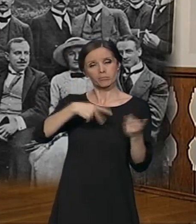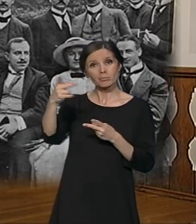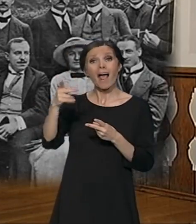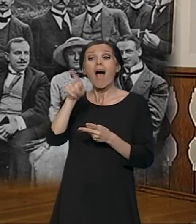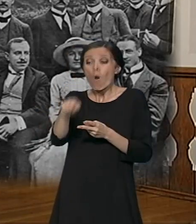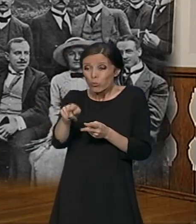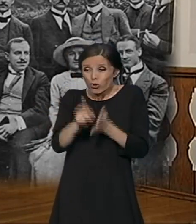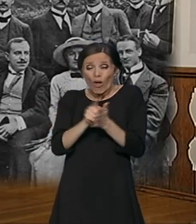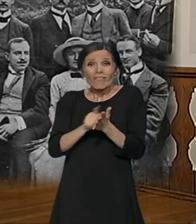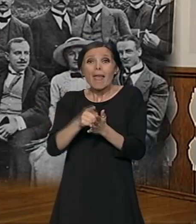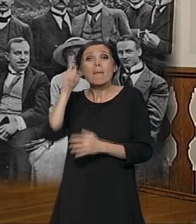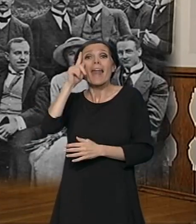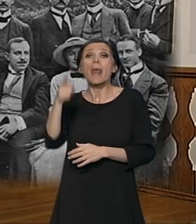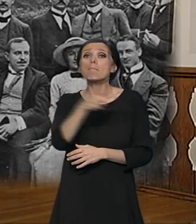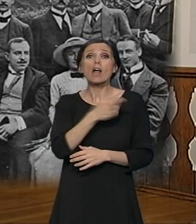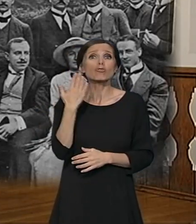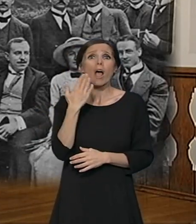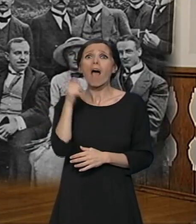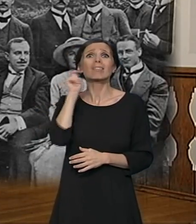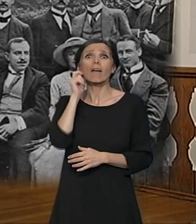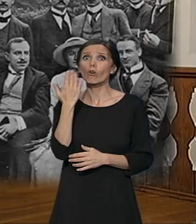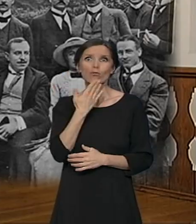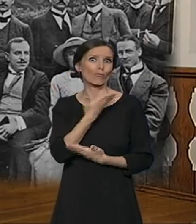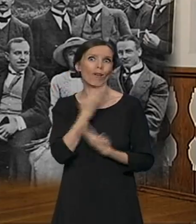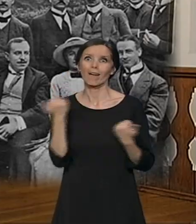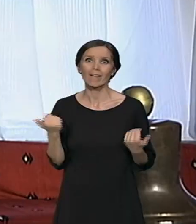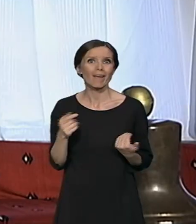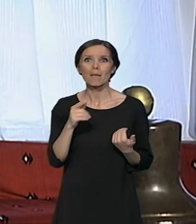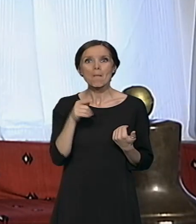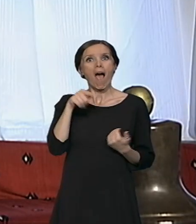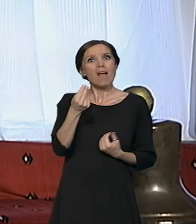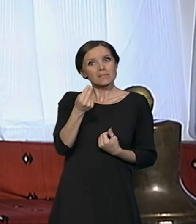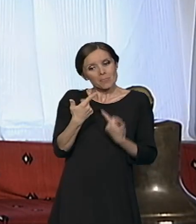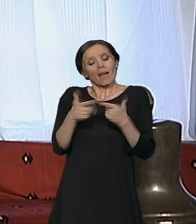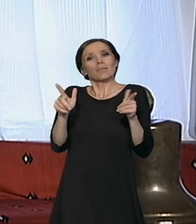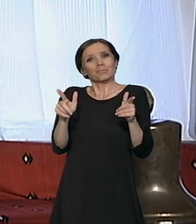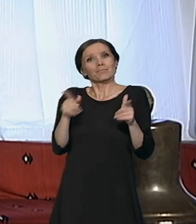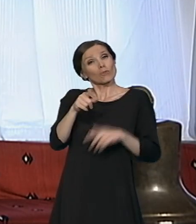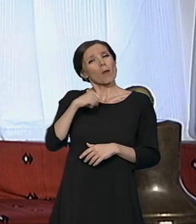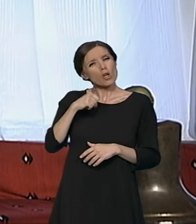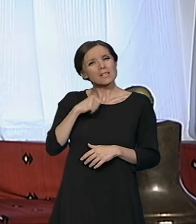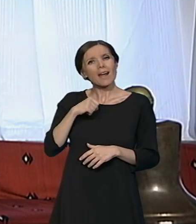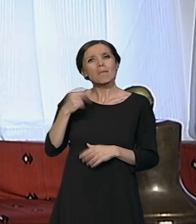školovale devojke. Tako da to je jedna zanimljiva obrazovna politika države. Prva generacija bila